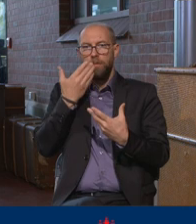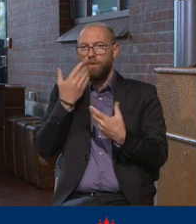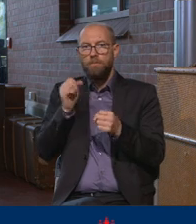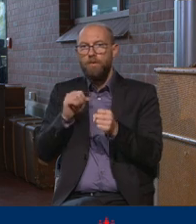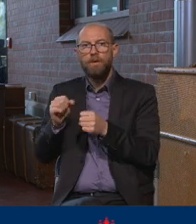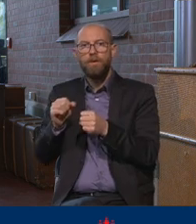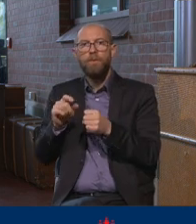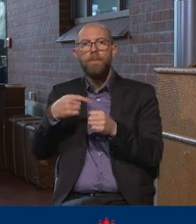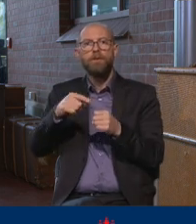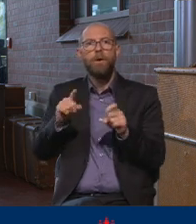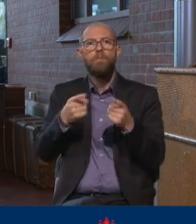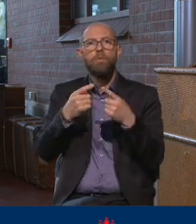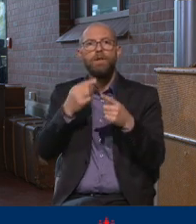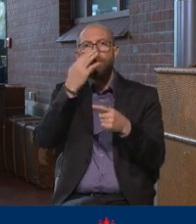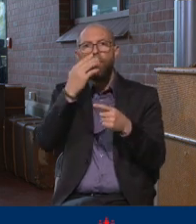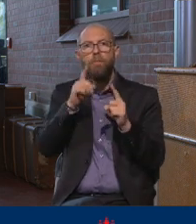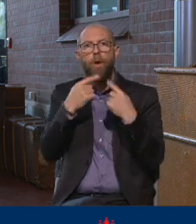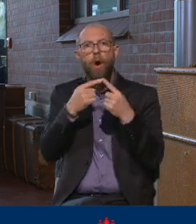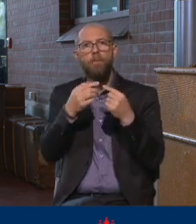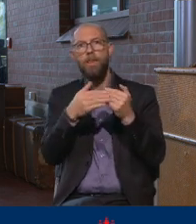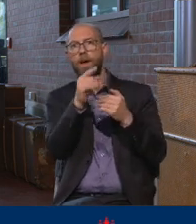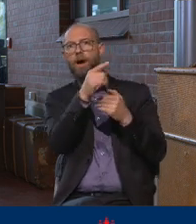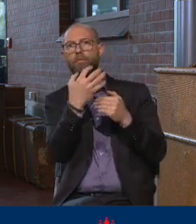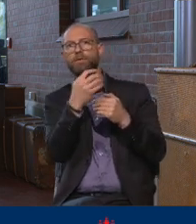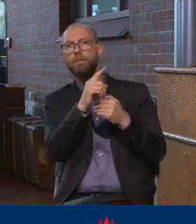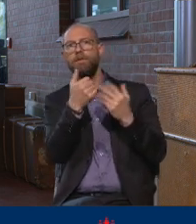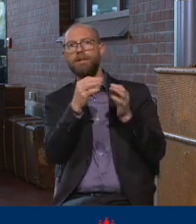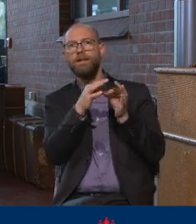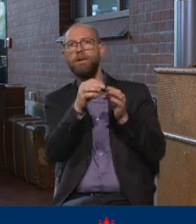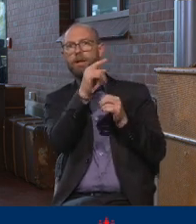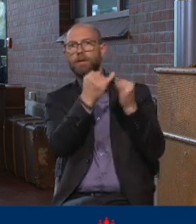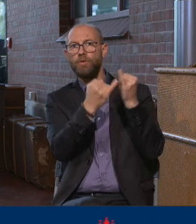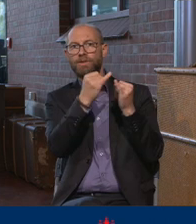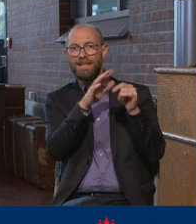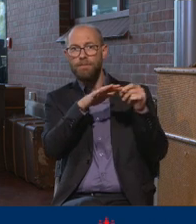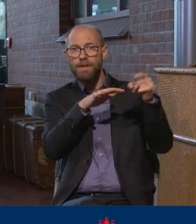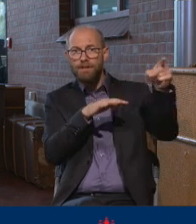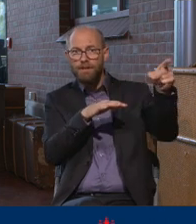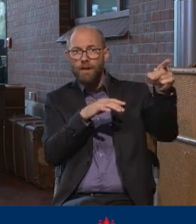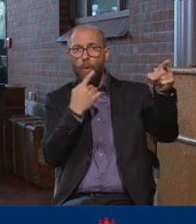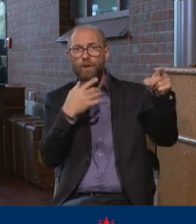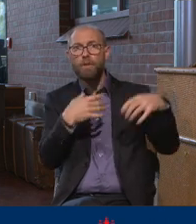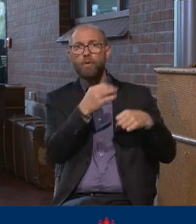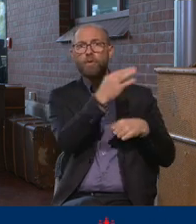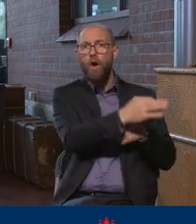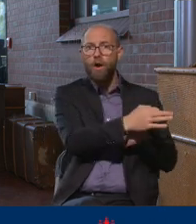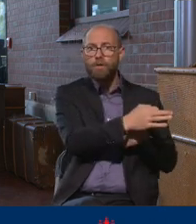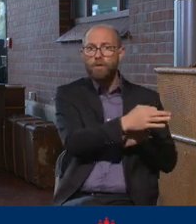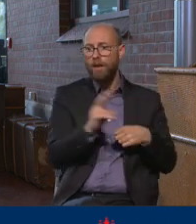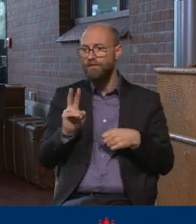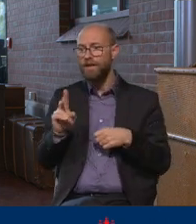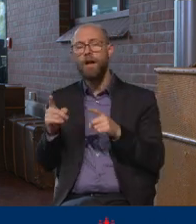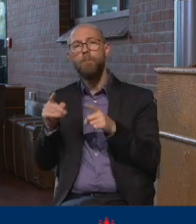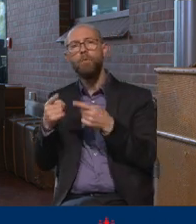etwa 50 60 meter von hier im industriegebiet und eben auch in rothenburgsort und auf der veddel werden musik